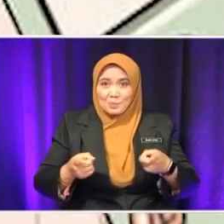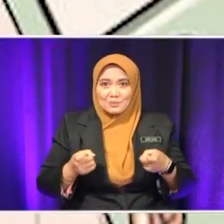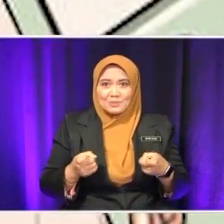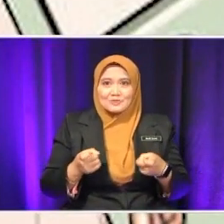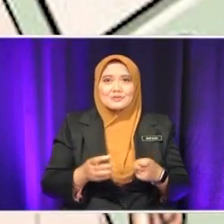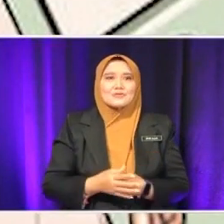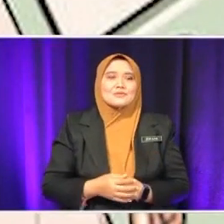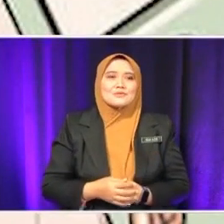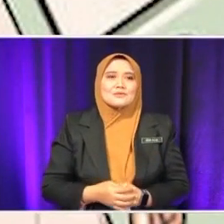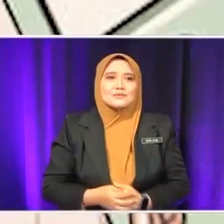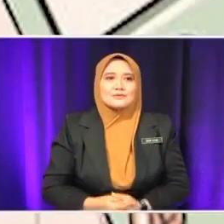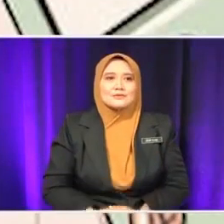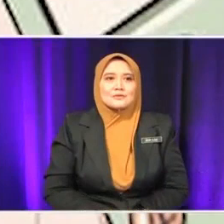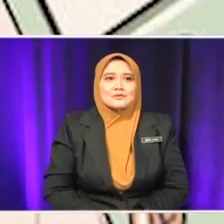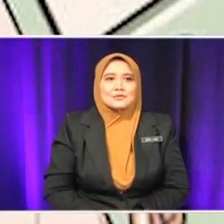Ayu.